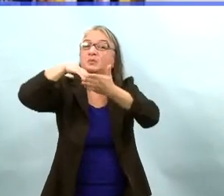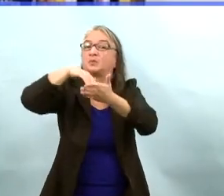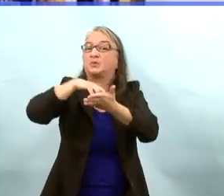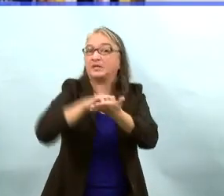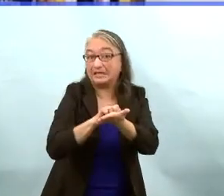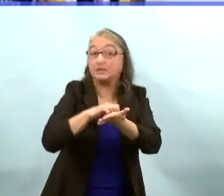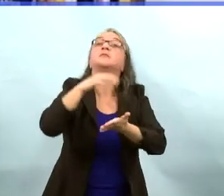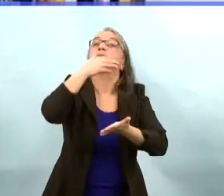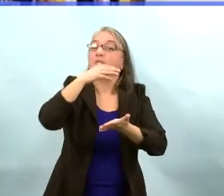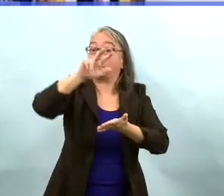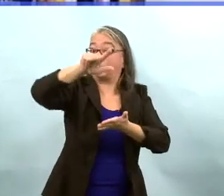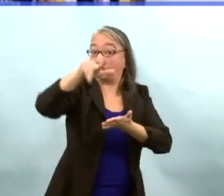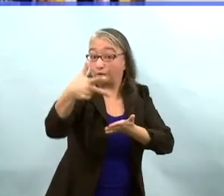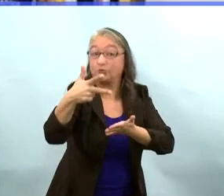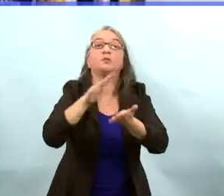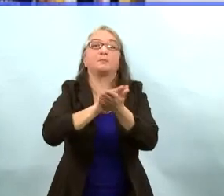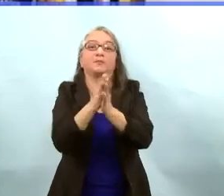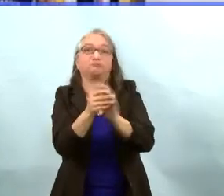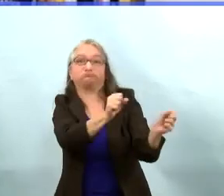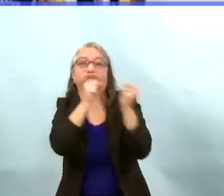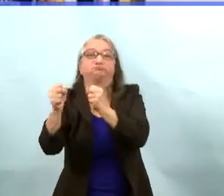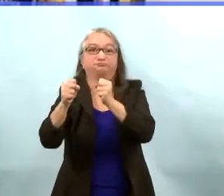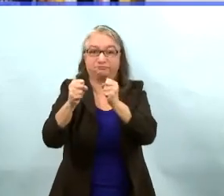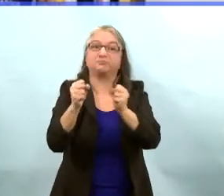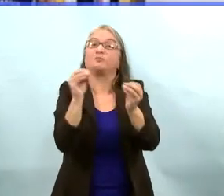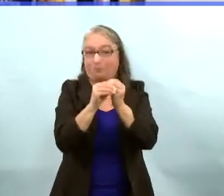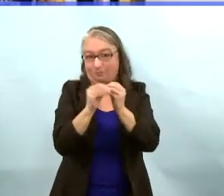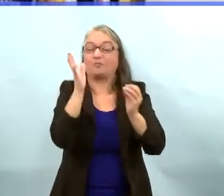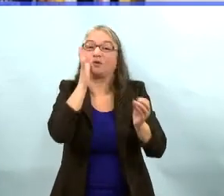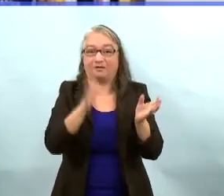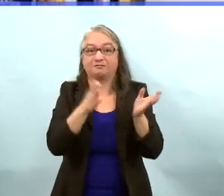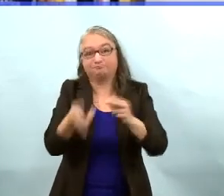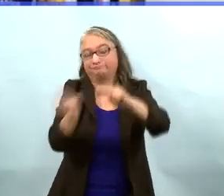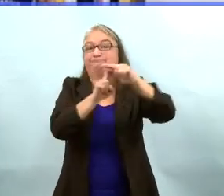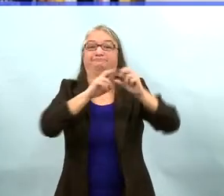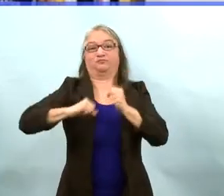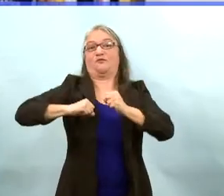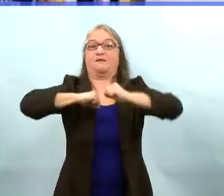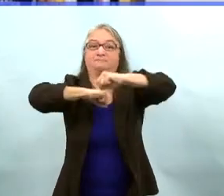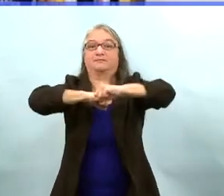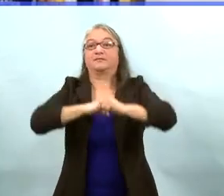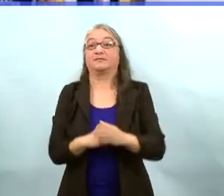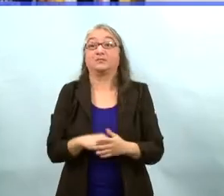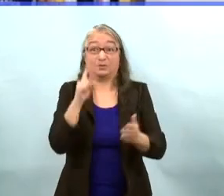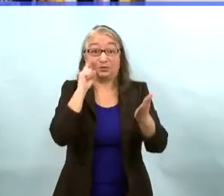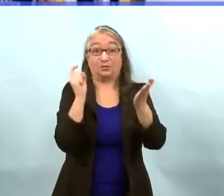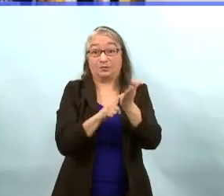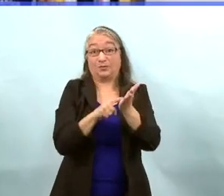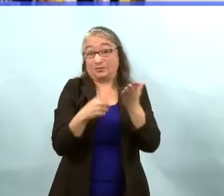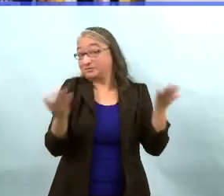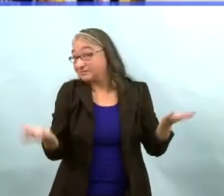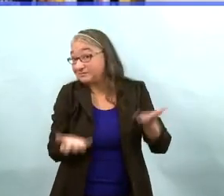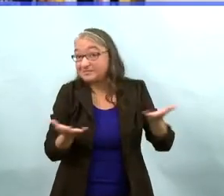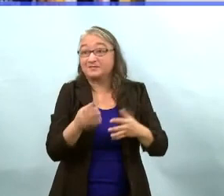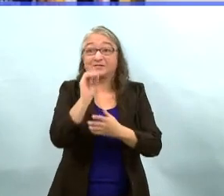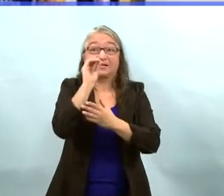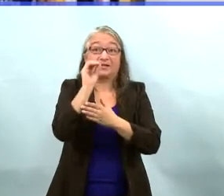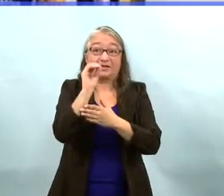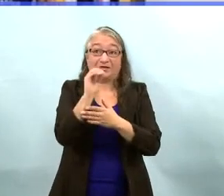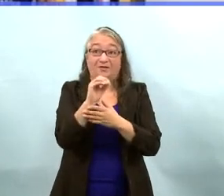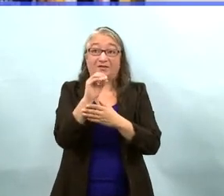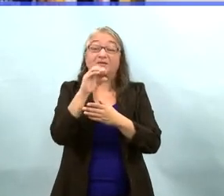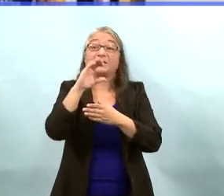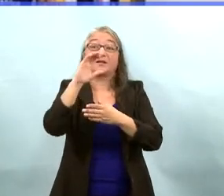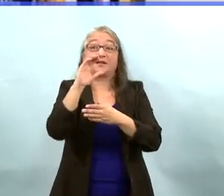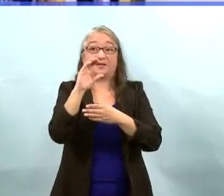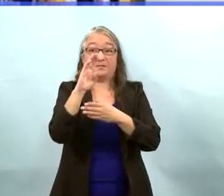avec une troisième dose. Et en fait, avec ce vaccin, ce qu'on a observé, c'est qu'en fait, la troisième dose amène la protection à un niveau